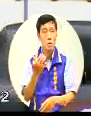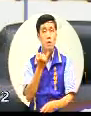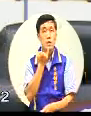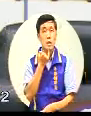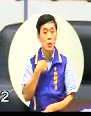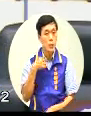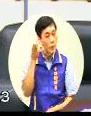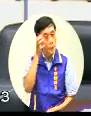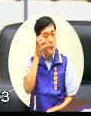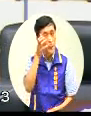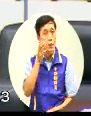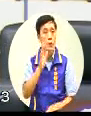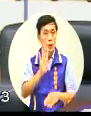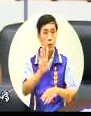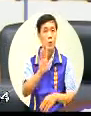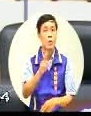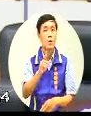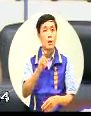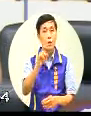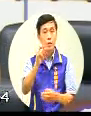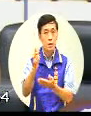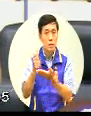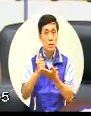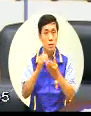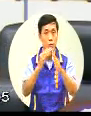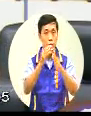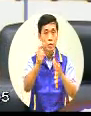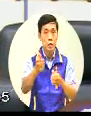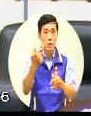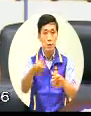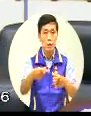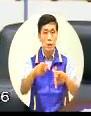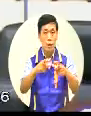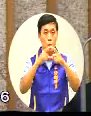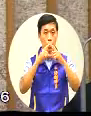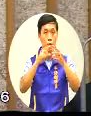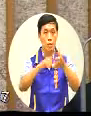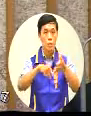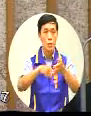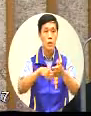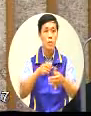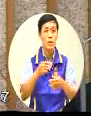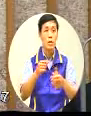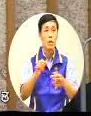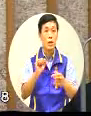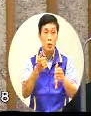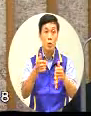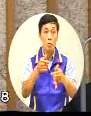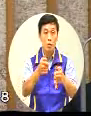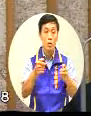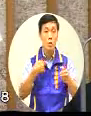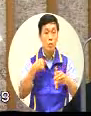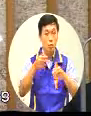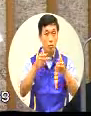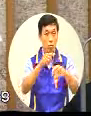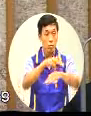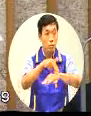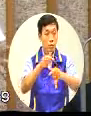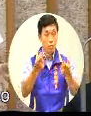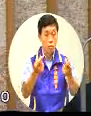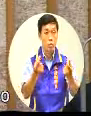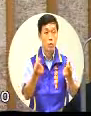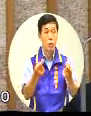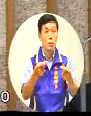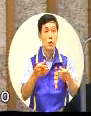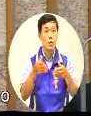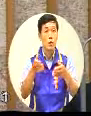期待了哈，哦。那可不可以请局长再答复一下，简单就好。 好，谢谢曾议员。其实我们就是朝这个方向规划哈，规划公司